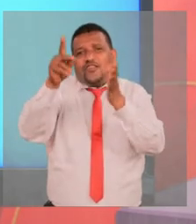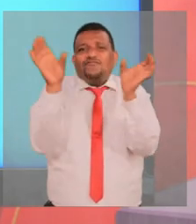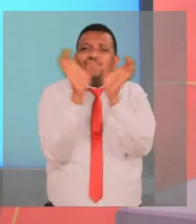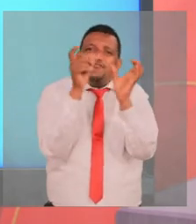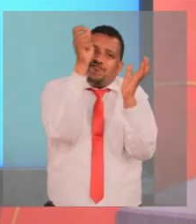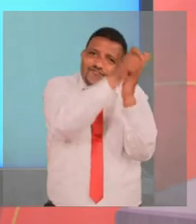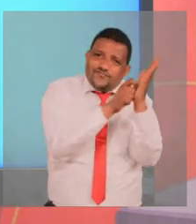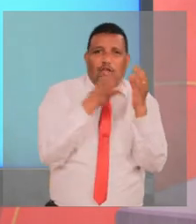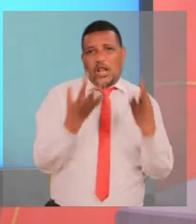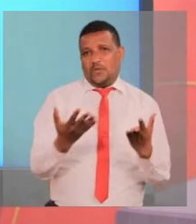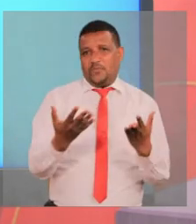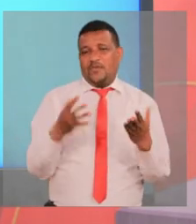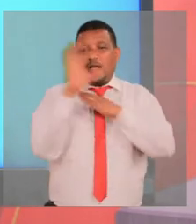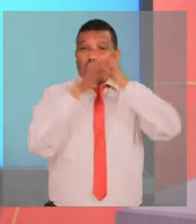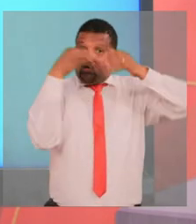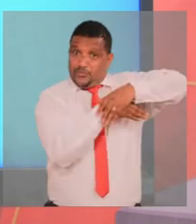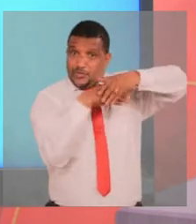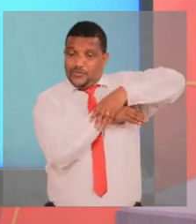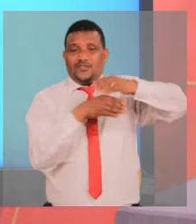सब्सक्राइब